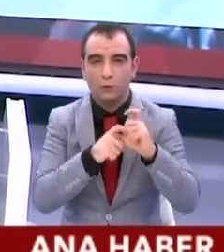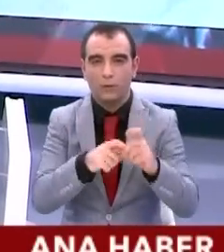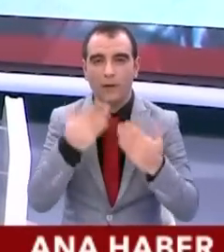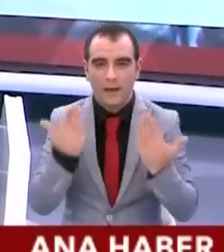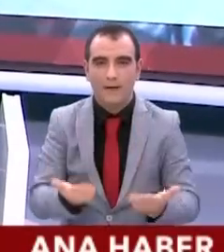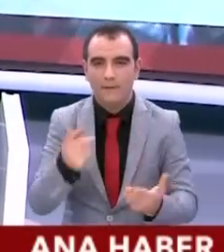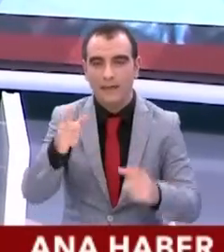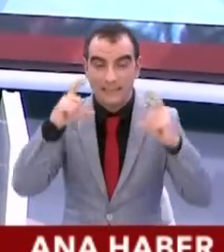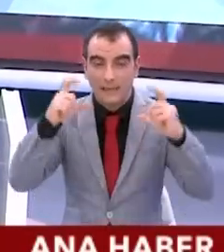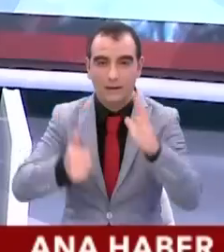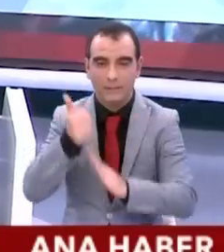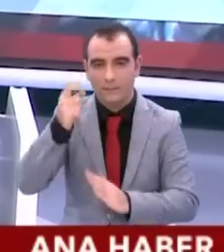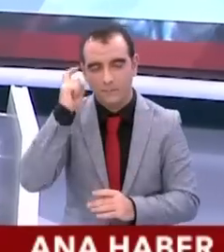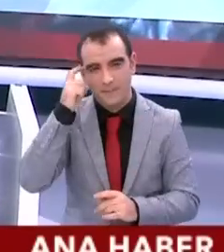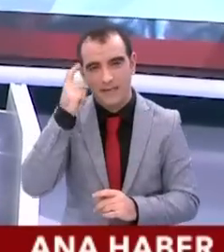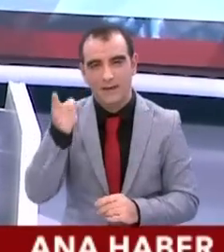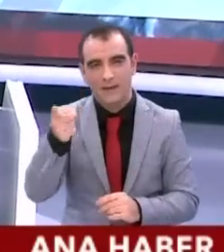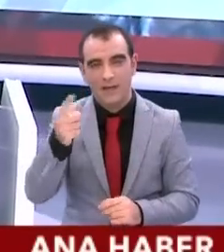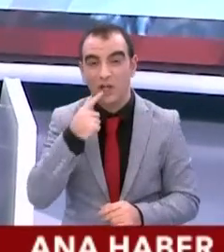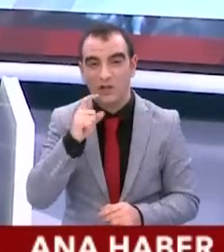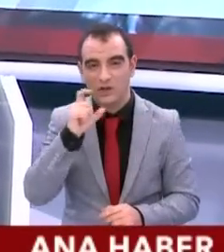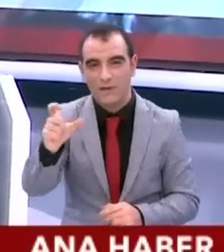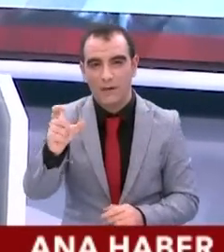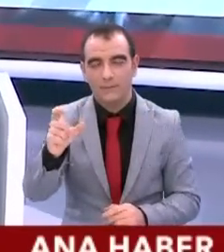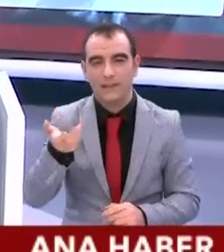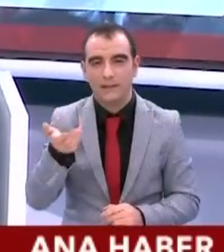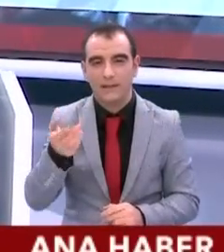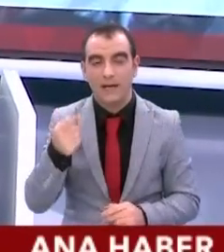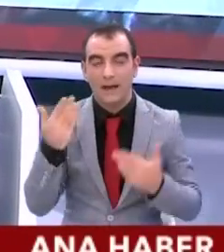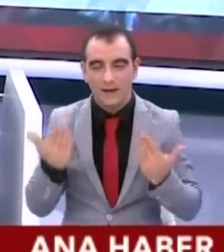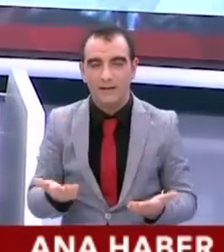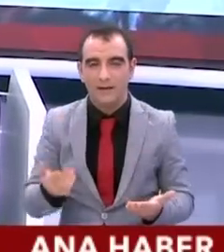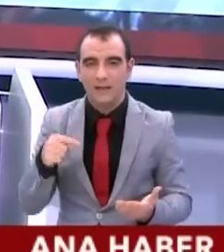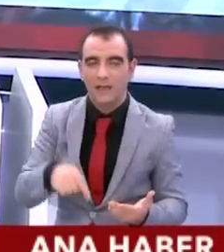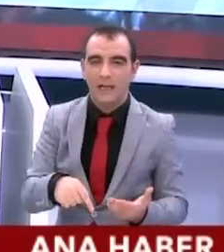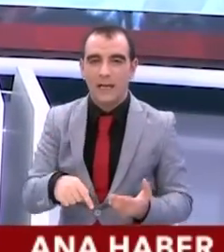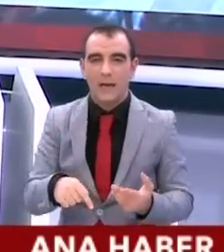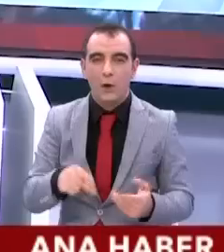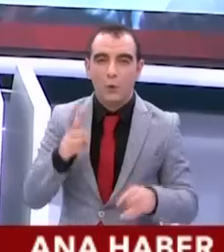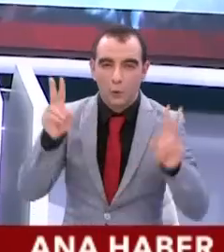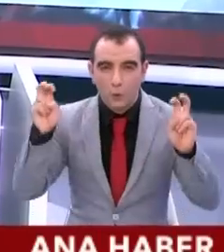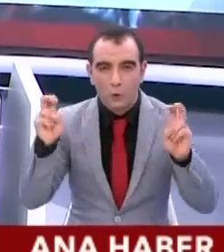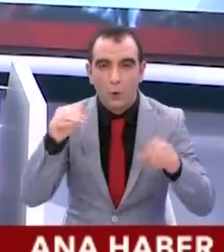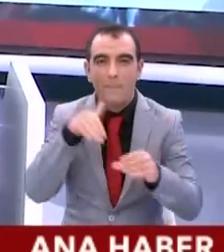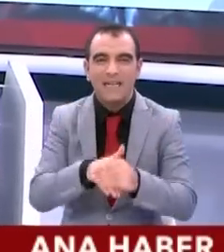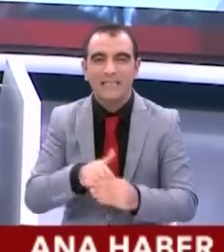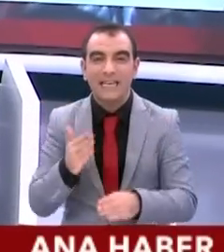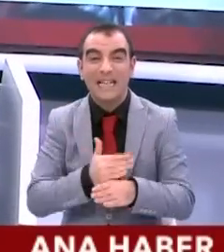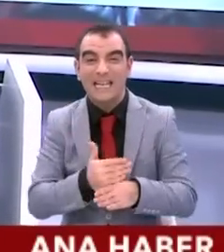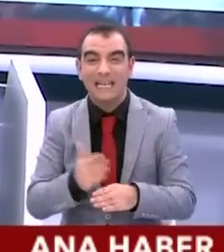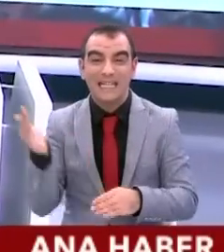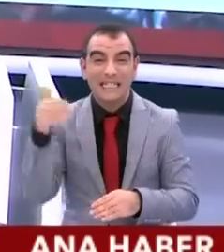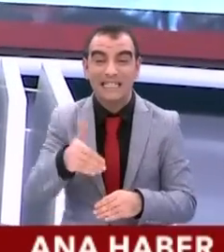ki Çalışma ve Sosyal Güvenlik Bakanı Vedat Bilgin cevapladı fakat mesele meclise ne zaman geleceksin de açıkçası